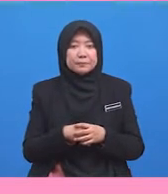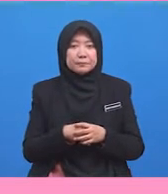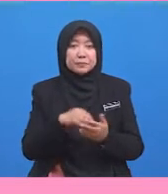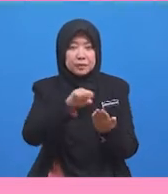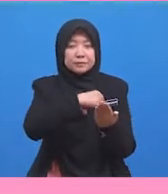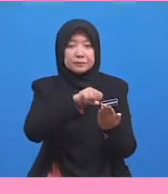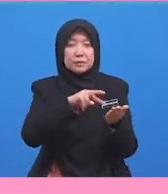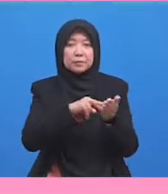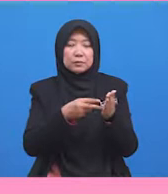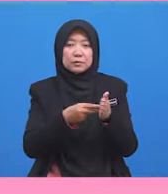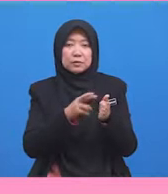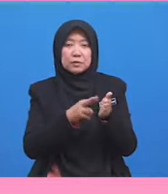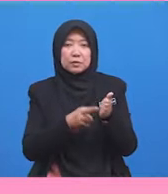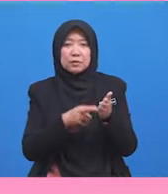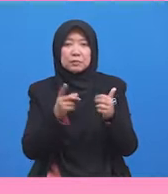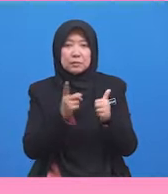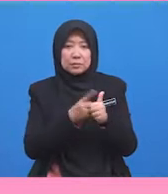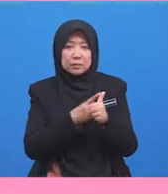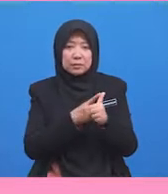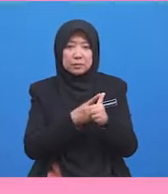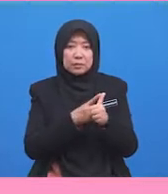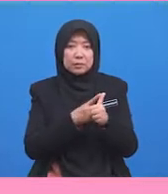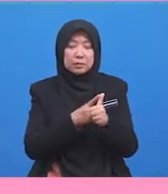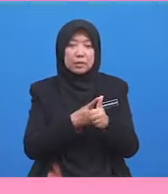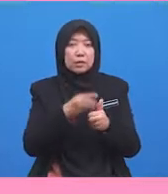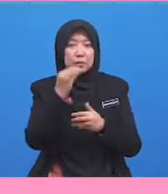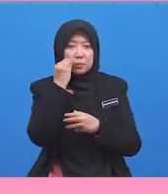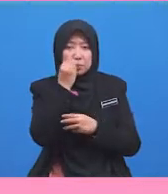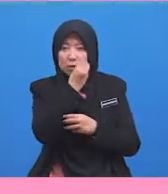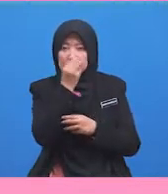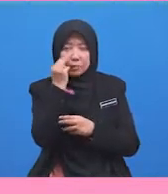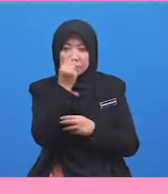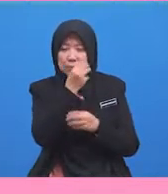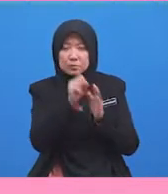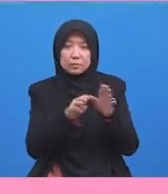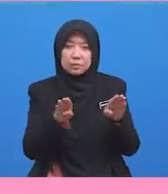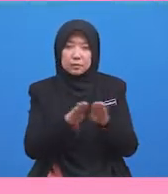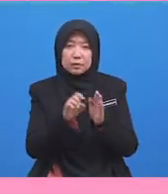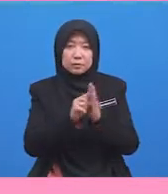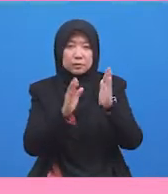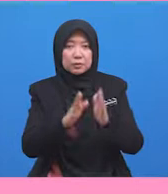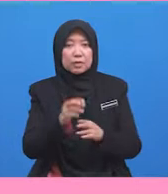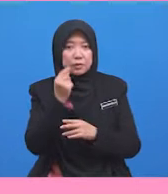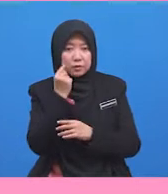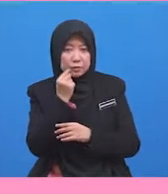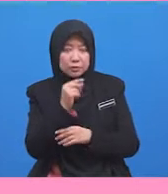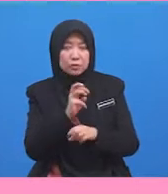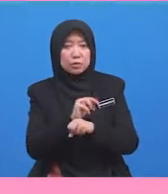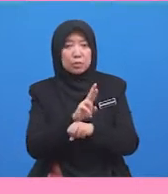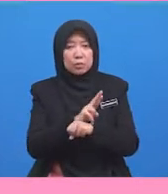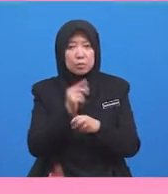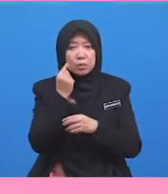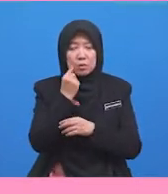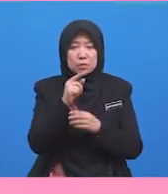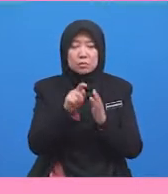rangkap pertama ialah penyajak mengumpamakan bunga mawar sebagai seorang gadis jika Marwah seorang